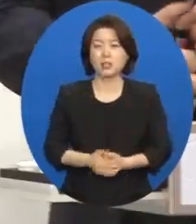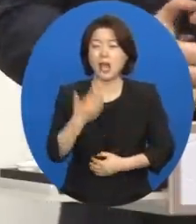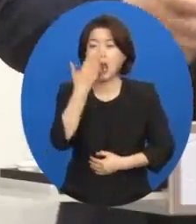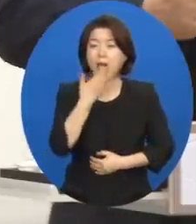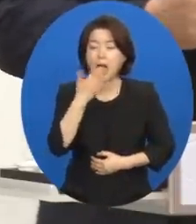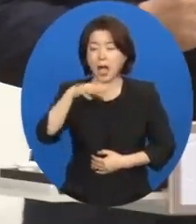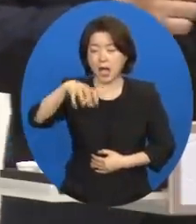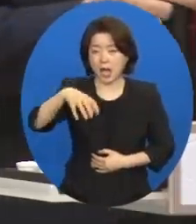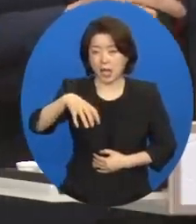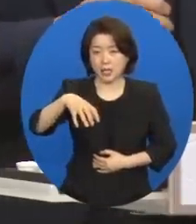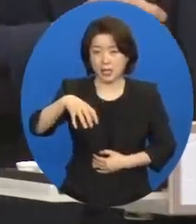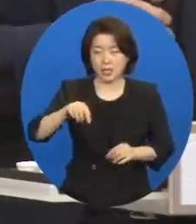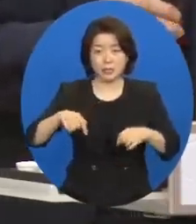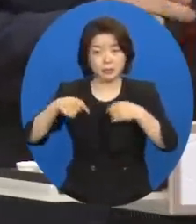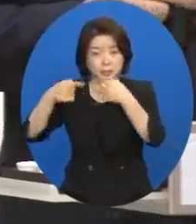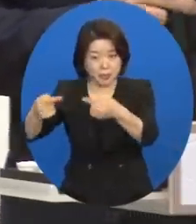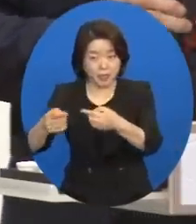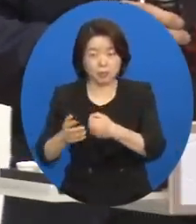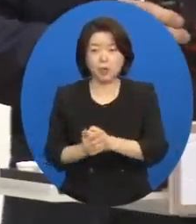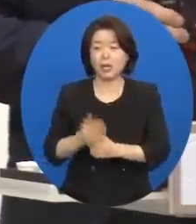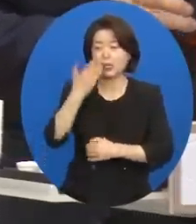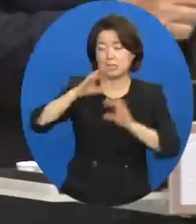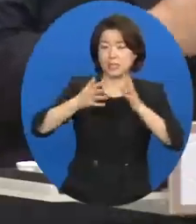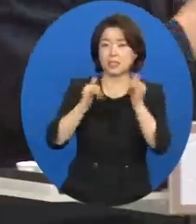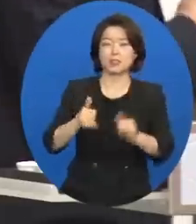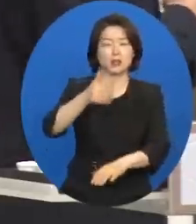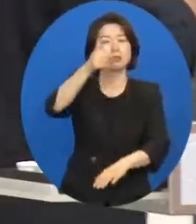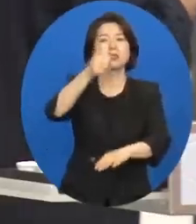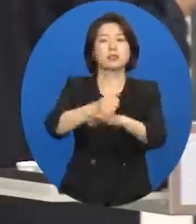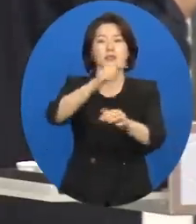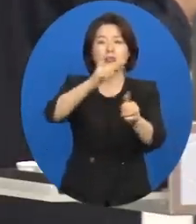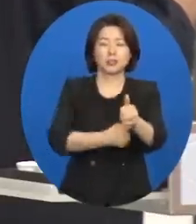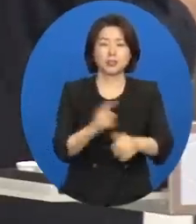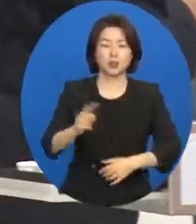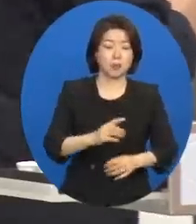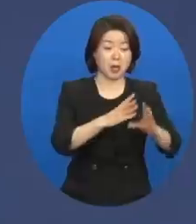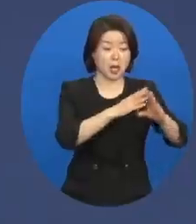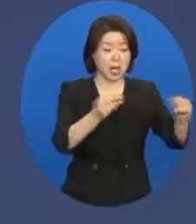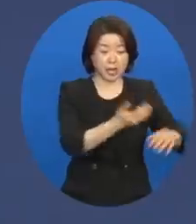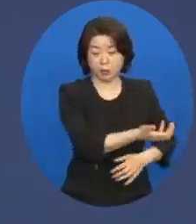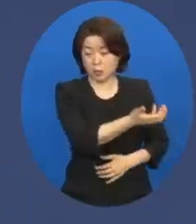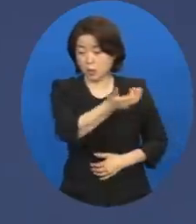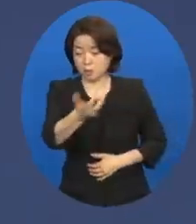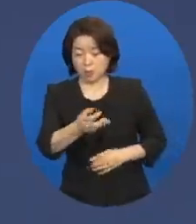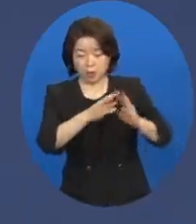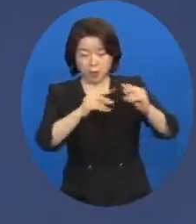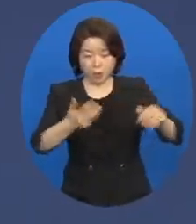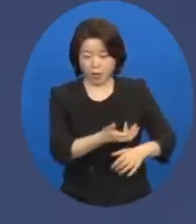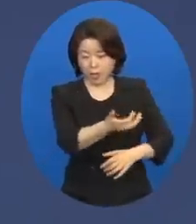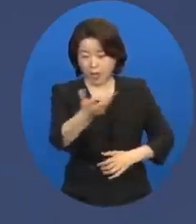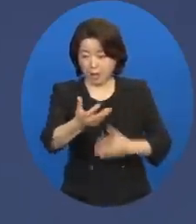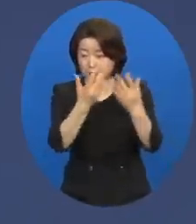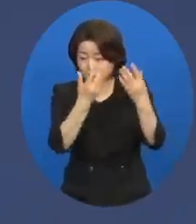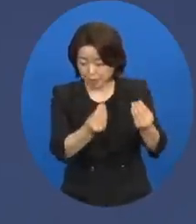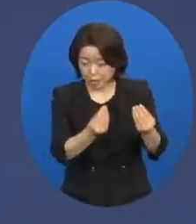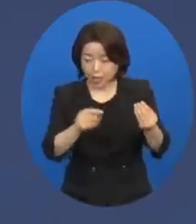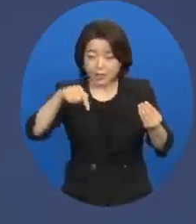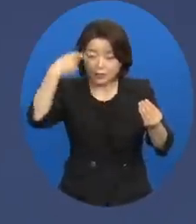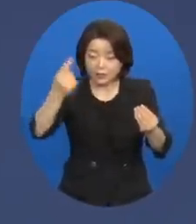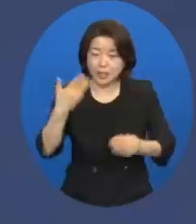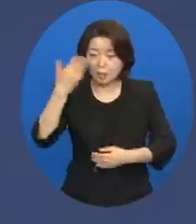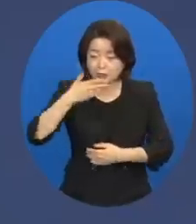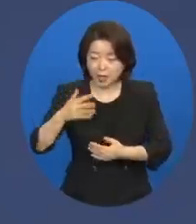이 가나안에 들어간 그 이스라엘 백성이 드디어 애굽에서 떠나서 광야를 지나서 그리고 가나안에